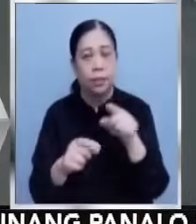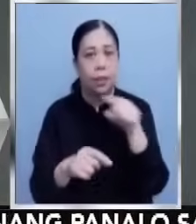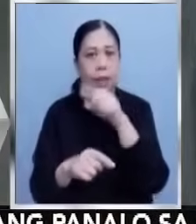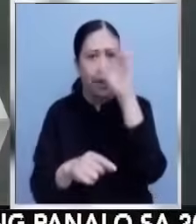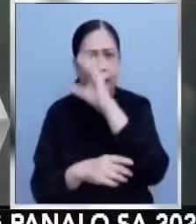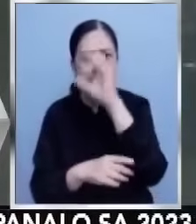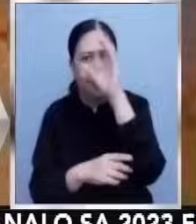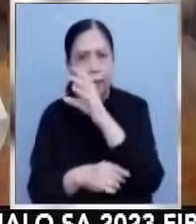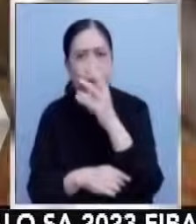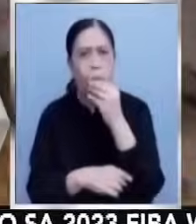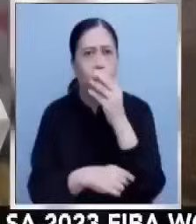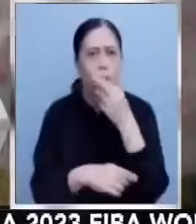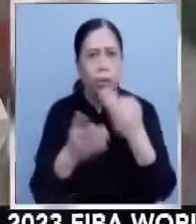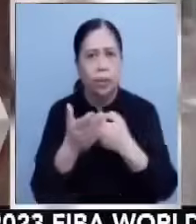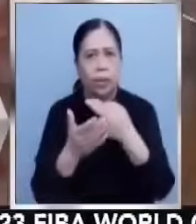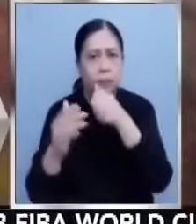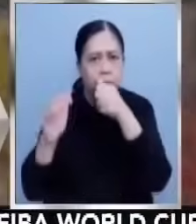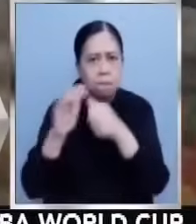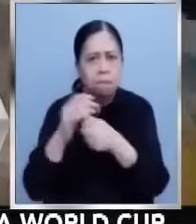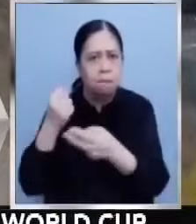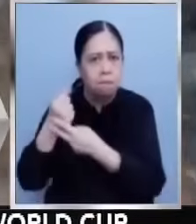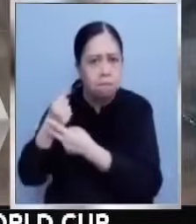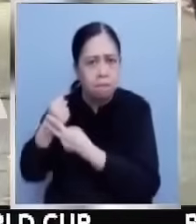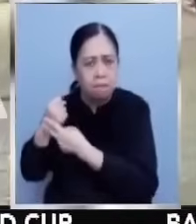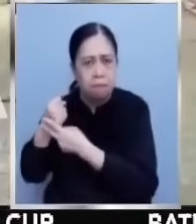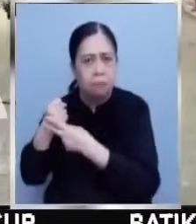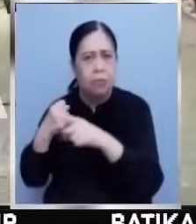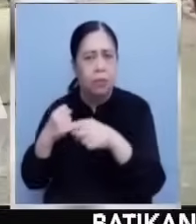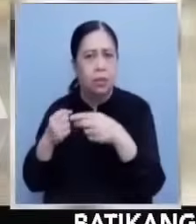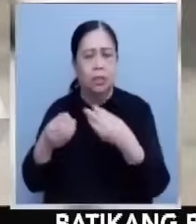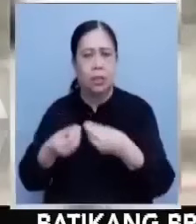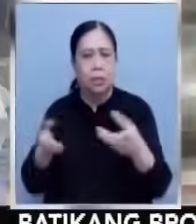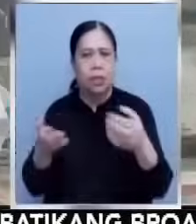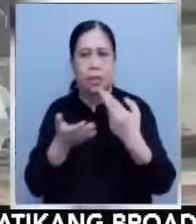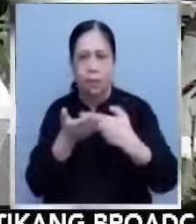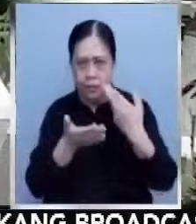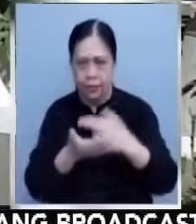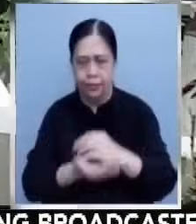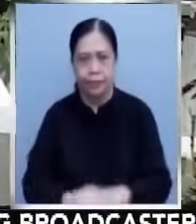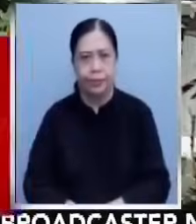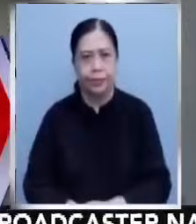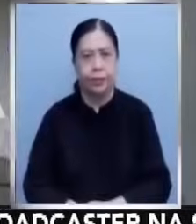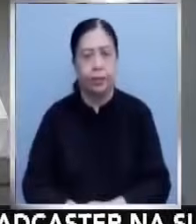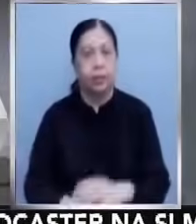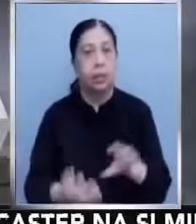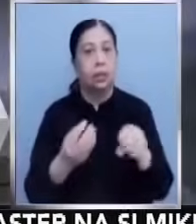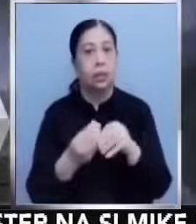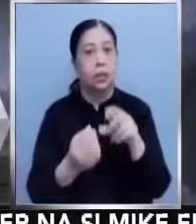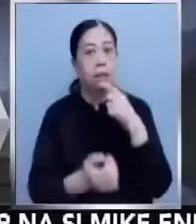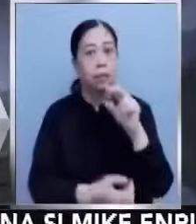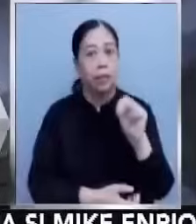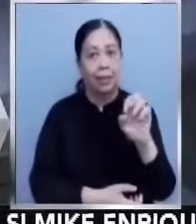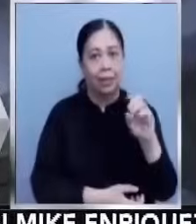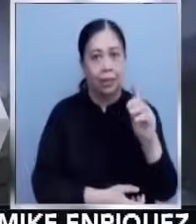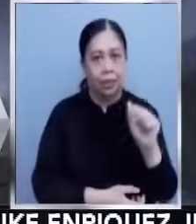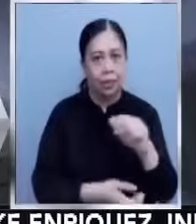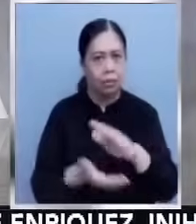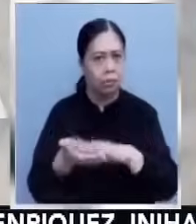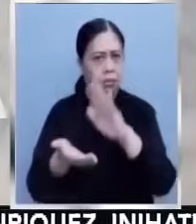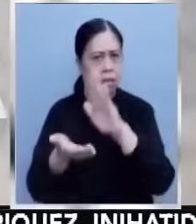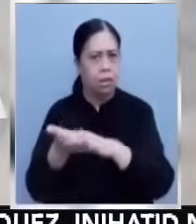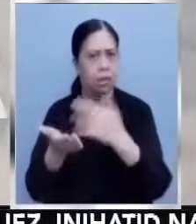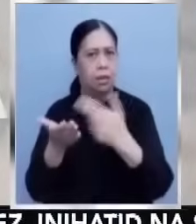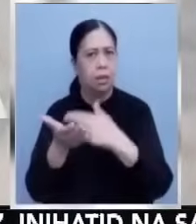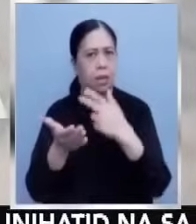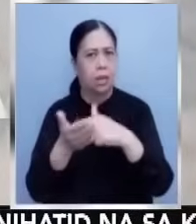mga rice hoarder o yung nag-iipit ng supply ng mga bigas. Dagdag ng NEDA, ang pagmahal ng bigas sa mga